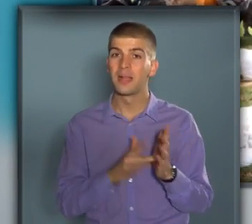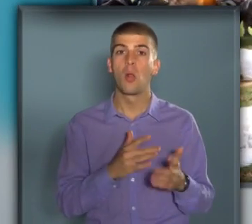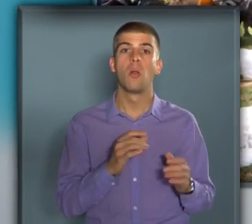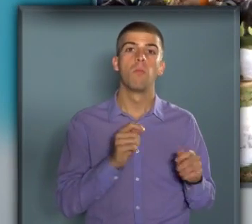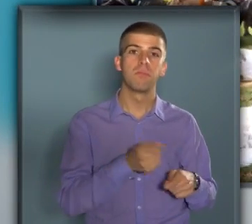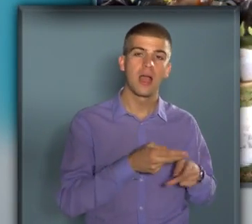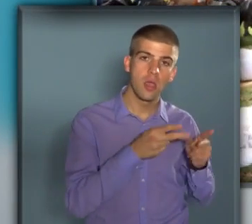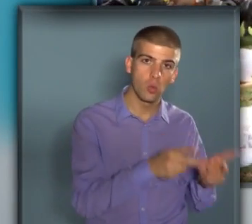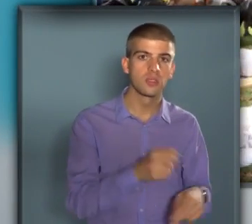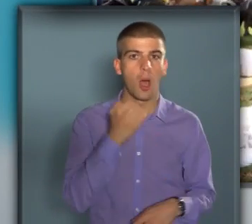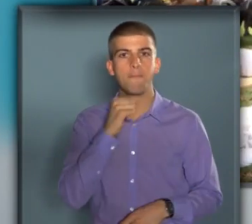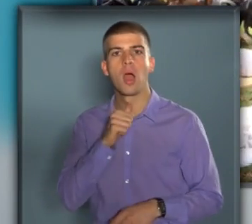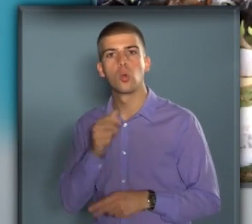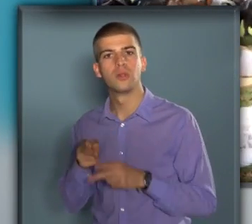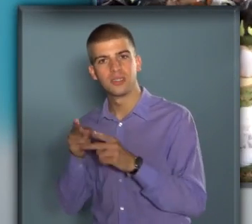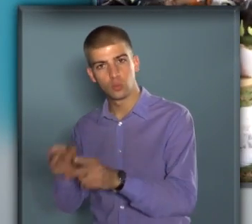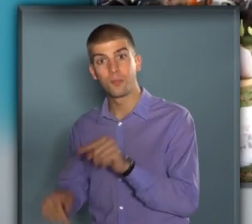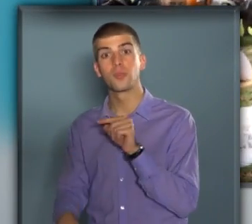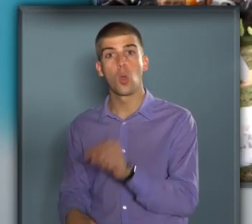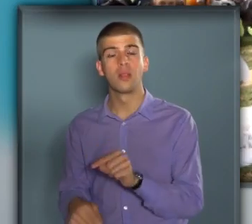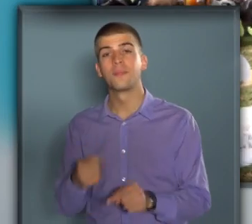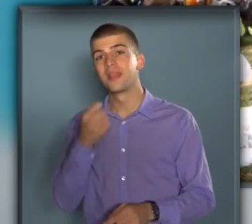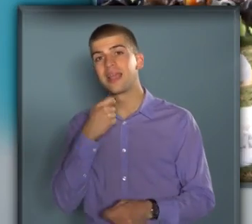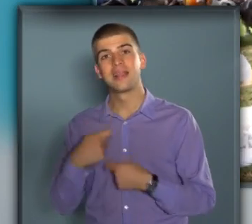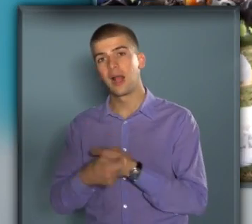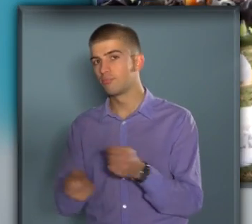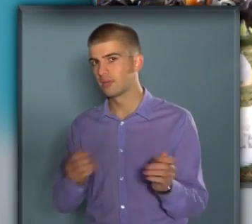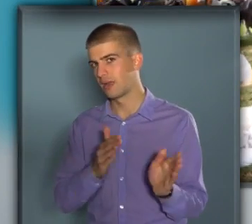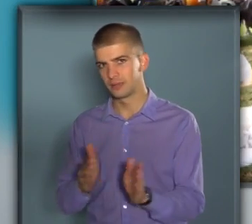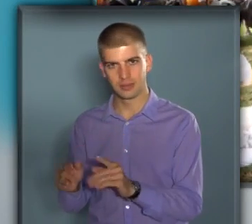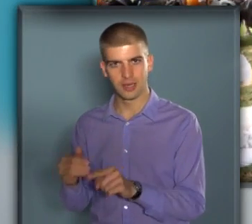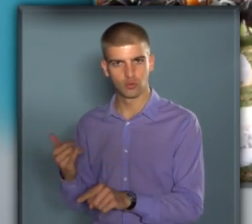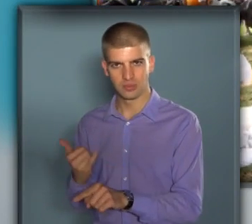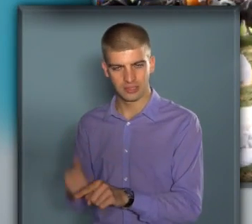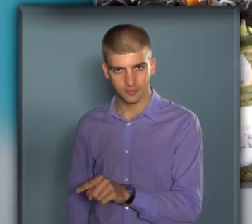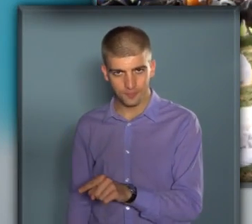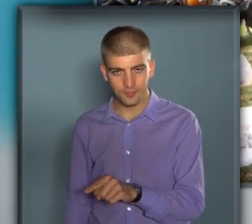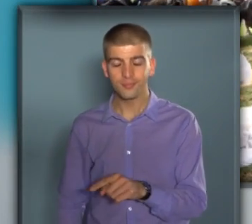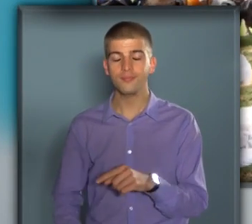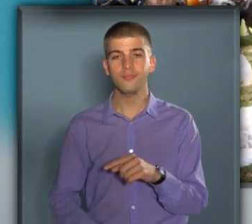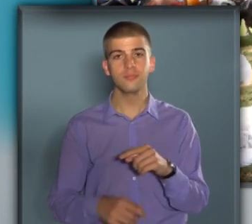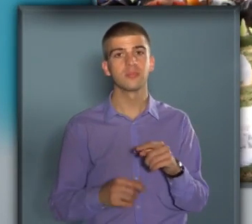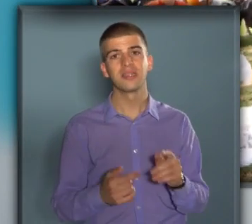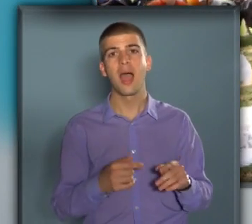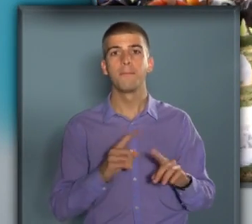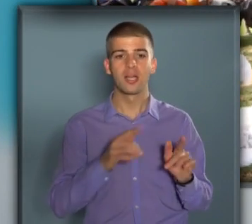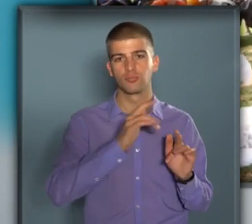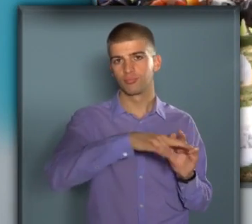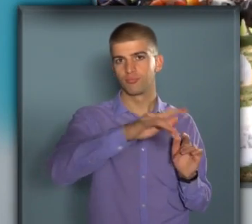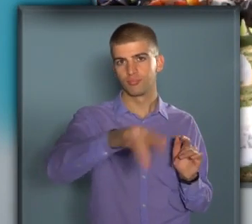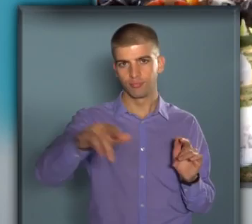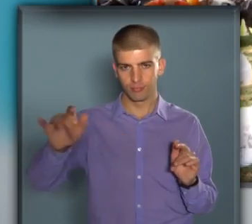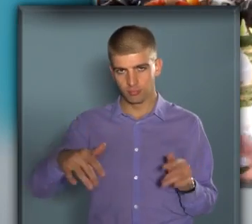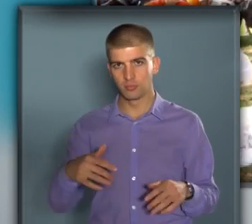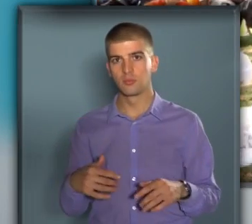ugye a Bánya utcában, meg a Maglódi úton. A utóbbi helyen rendszeresen van ételosztás, de a főváros különböző pontjain vagyunk állandó